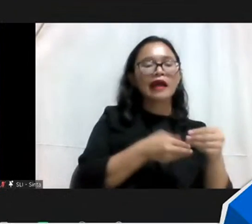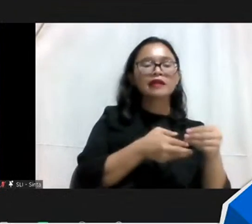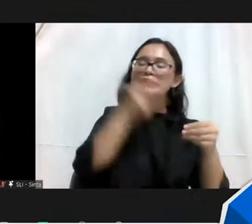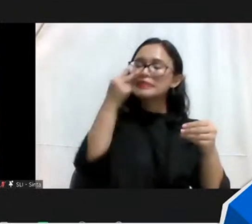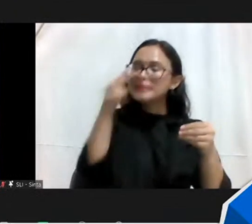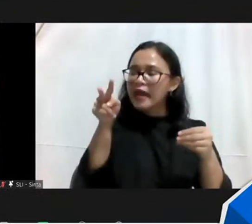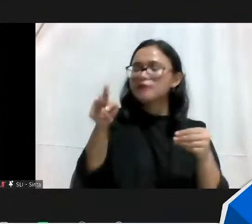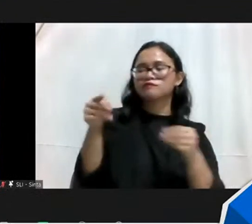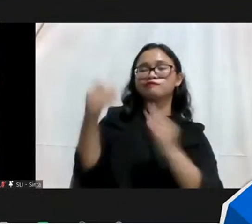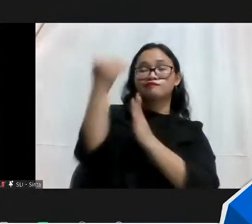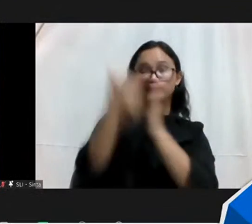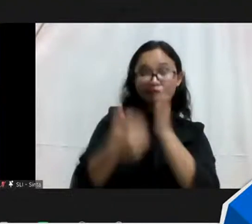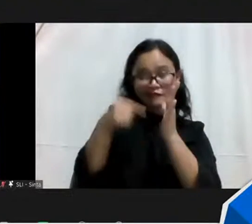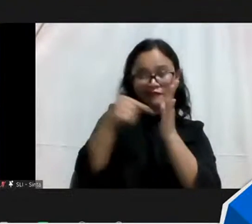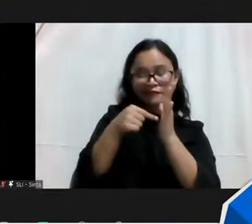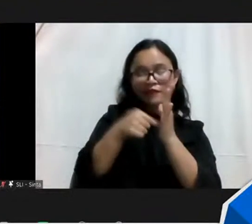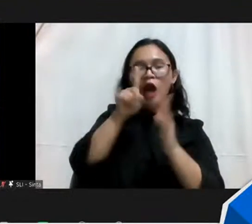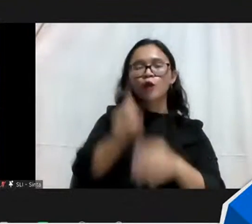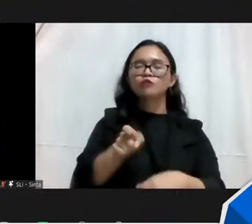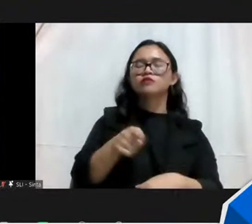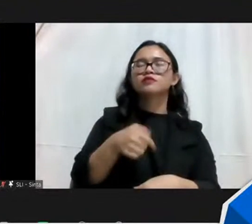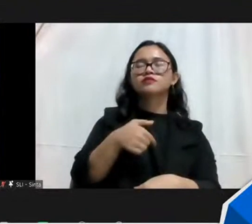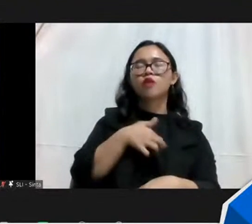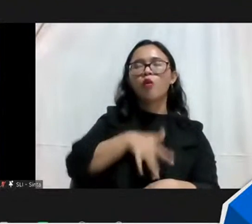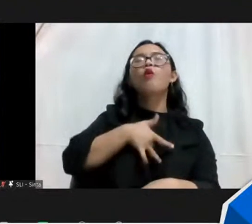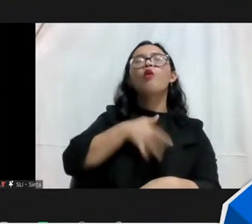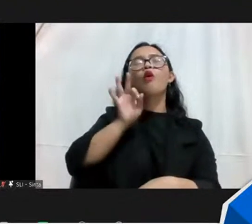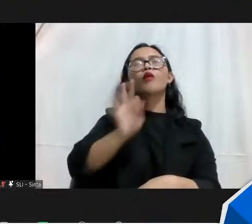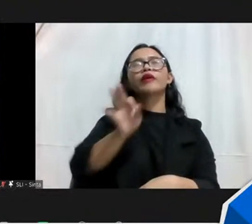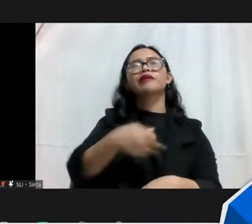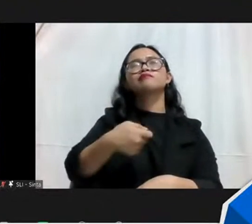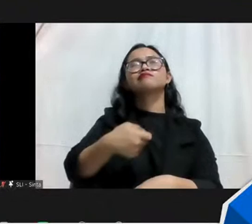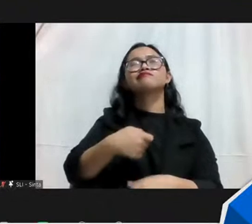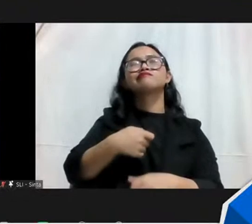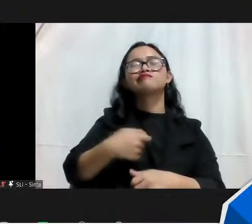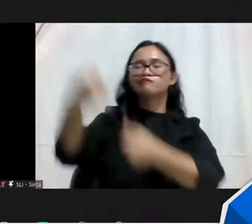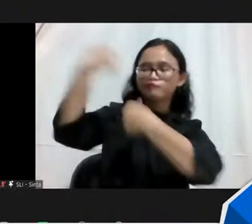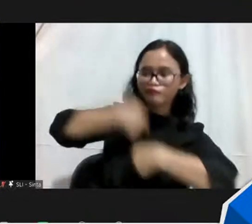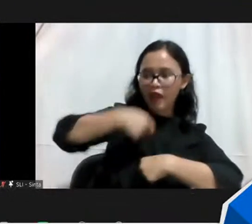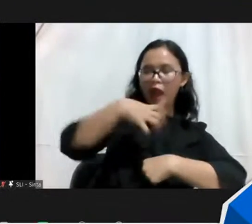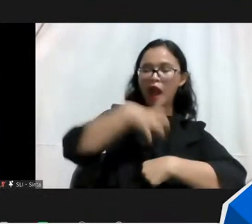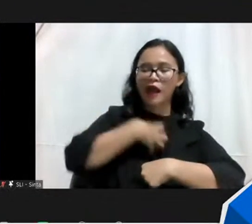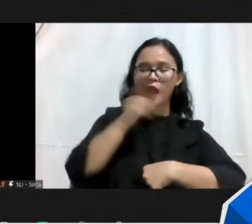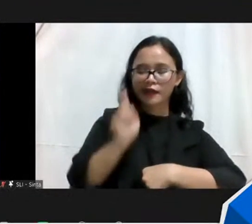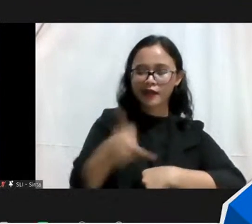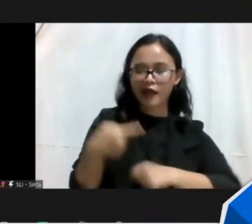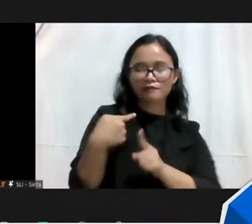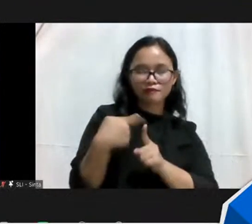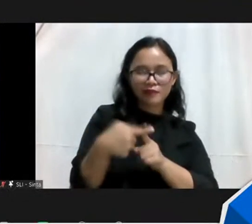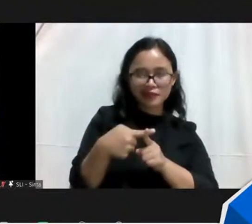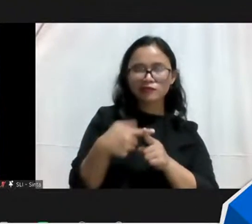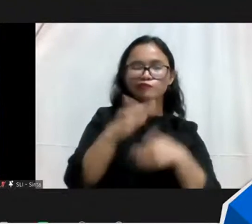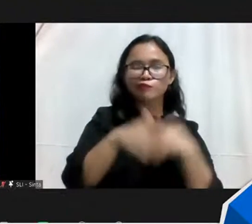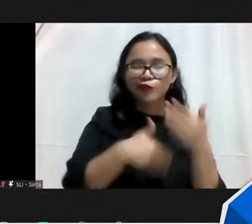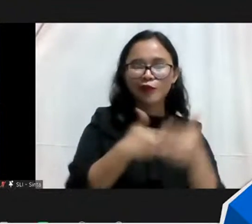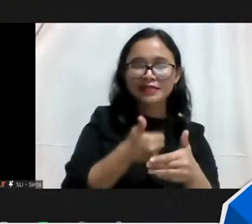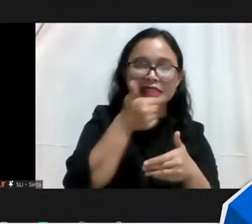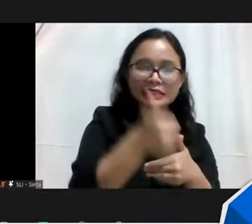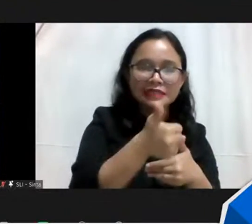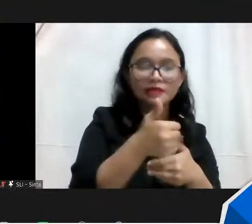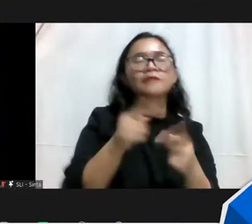dan EE dihormati H segala hak-haknya di Indonesia tapi di satu sisi juga ee masyarakat